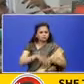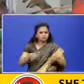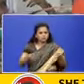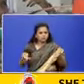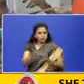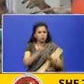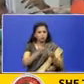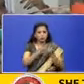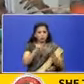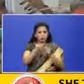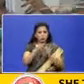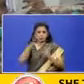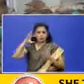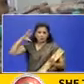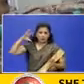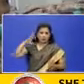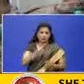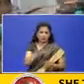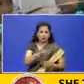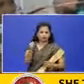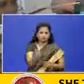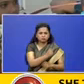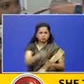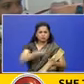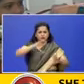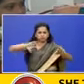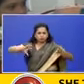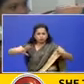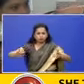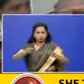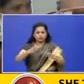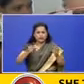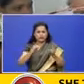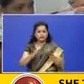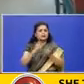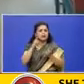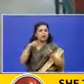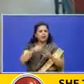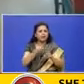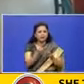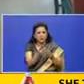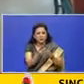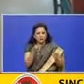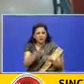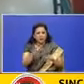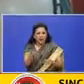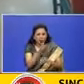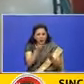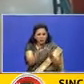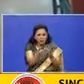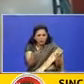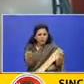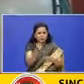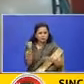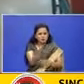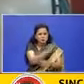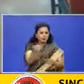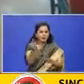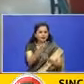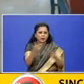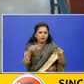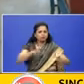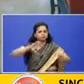से चलने वाली रीलिंग मशीन पर सिल्क की कताई की ट्रेनिंग देती है। सोलर मशीन के कारण